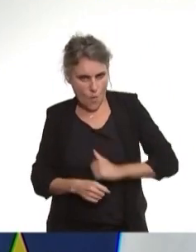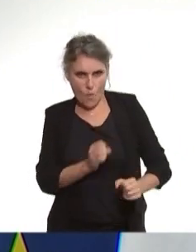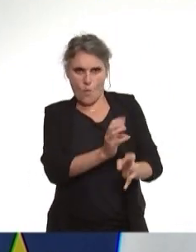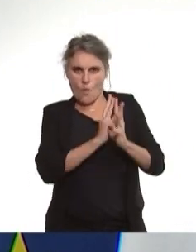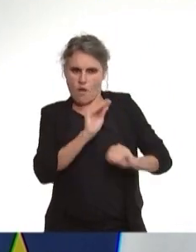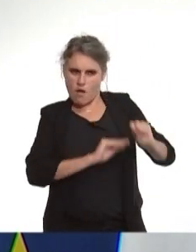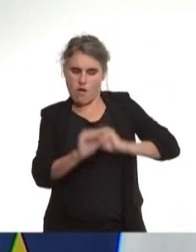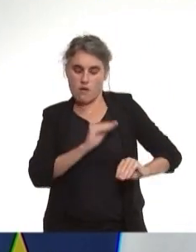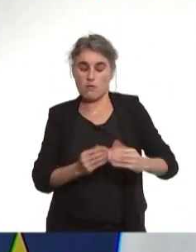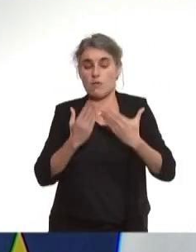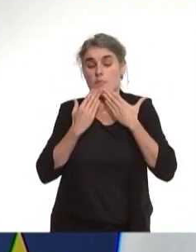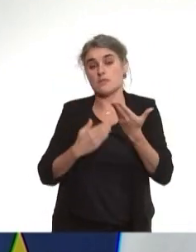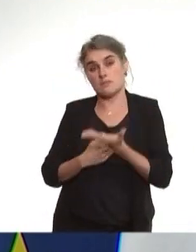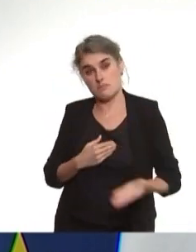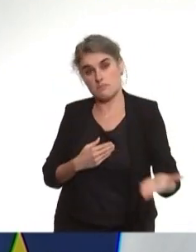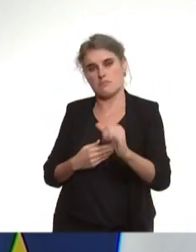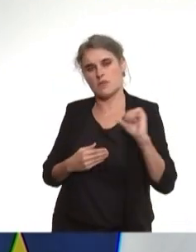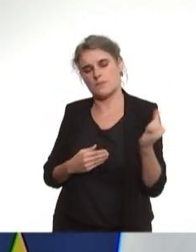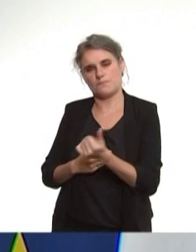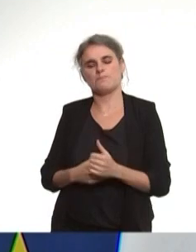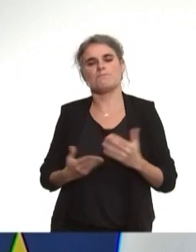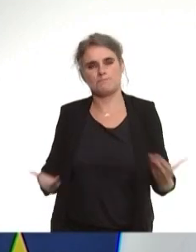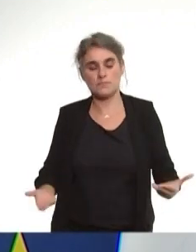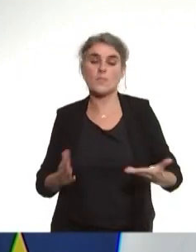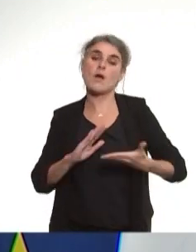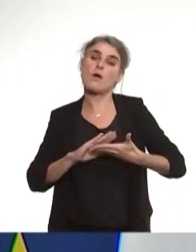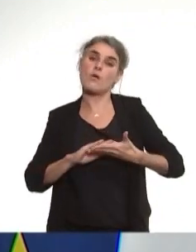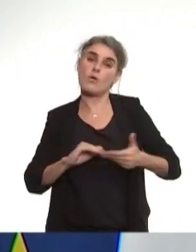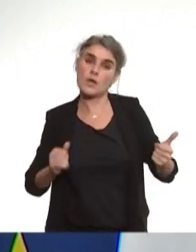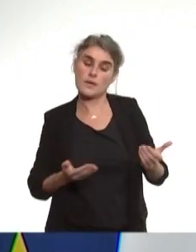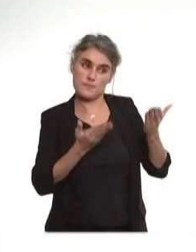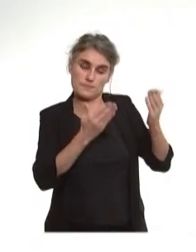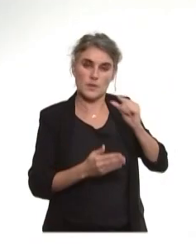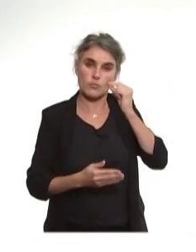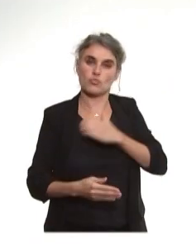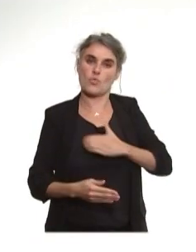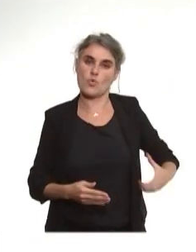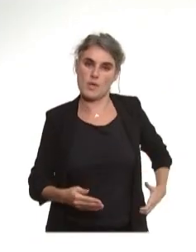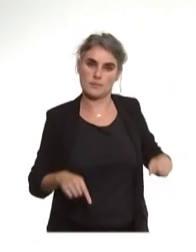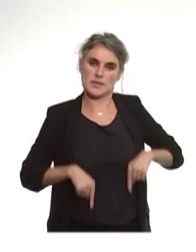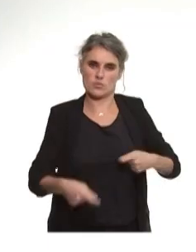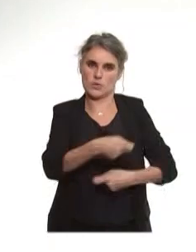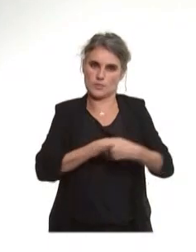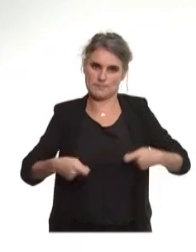donc un merci pour les soignants je vais passer maintenant la parole à bruno le maire